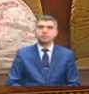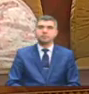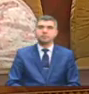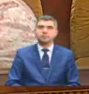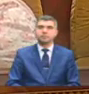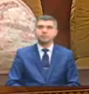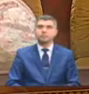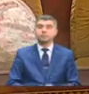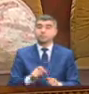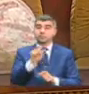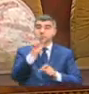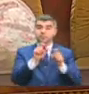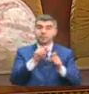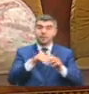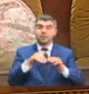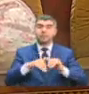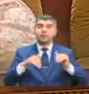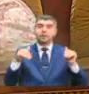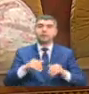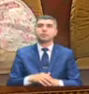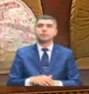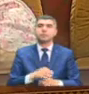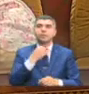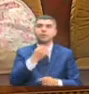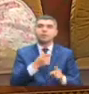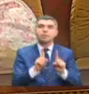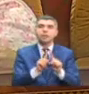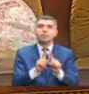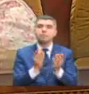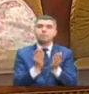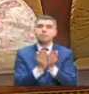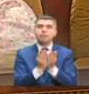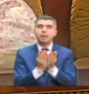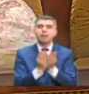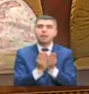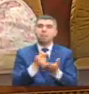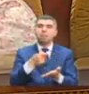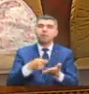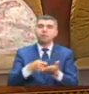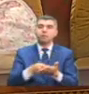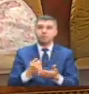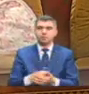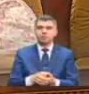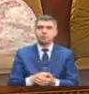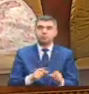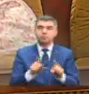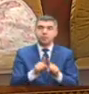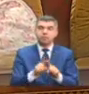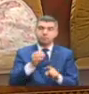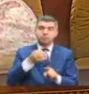النواب المحترمين، القطاع الخاص أصبح يلعب دور أساسي في مجال